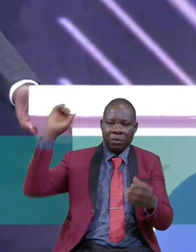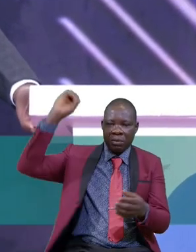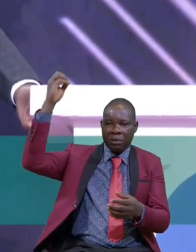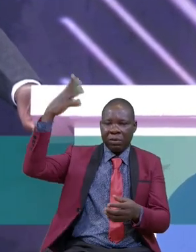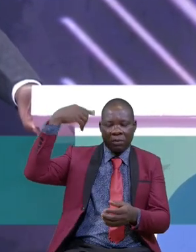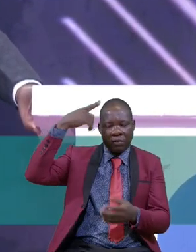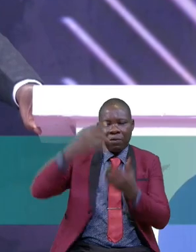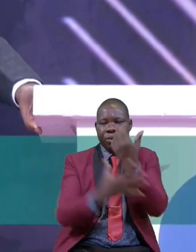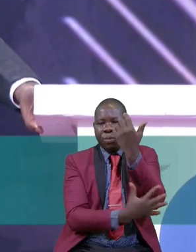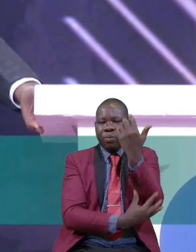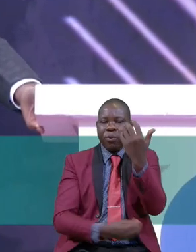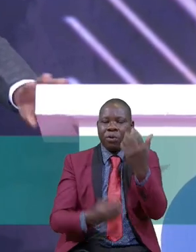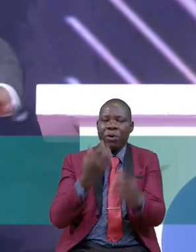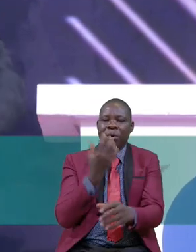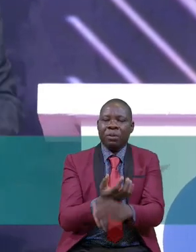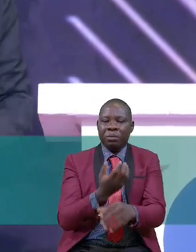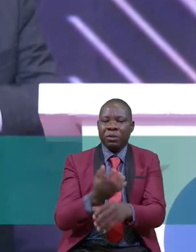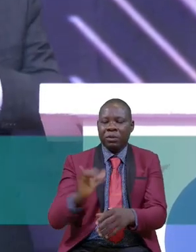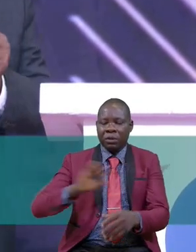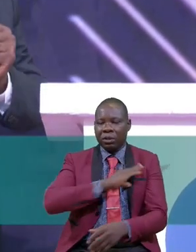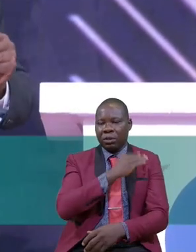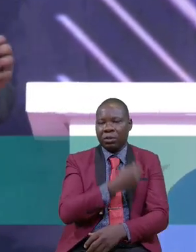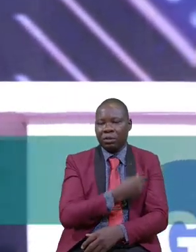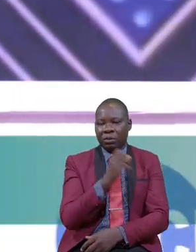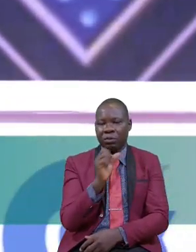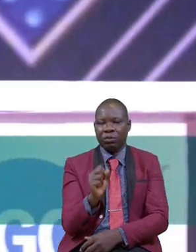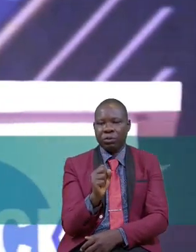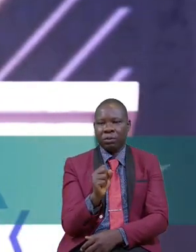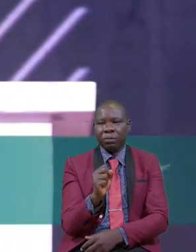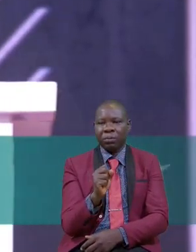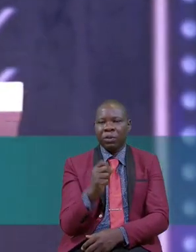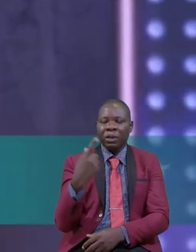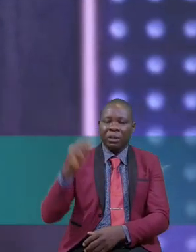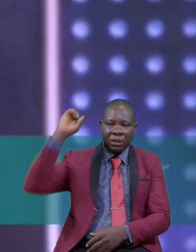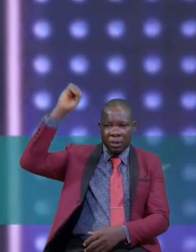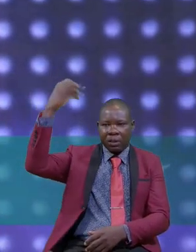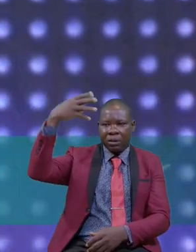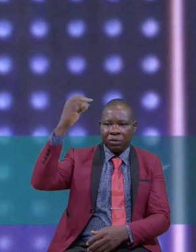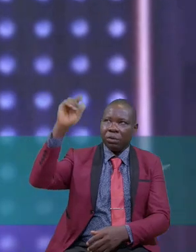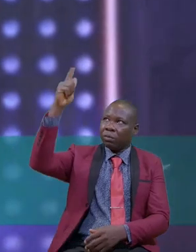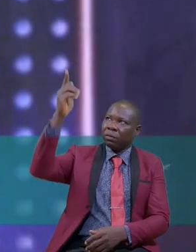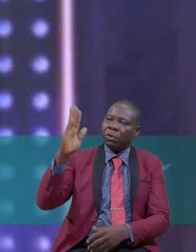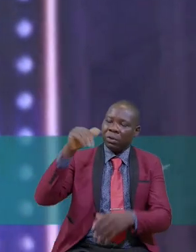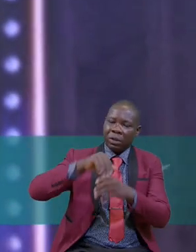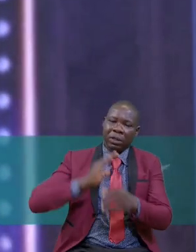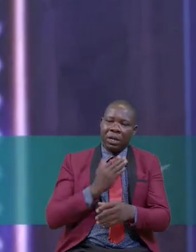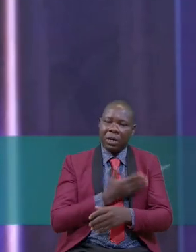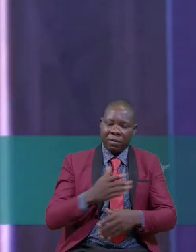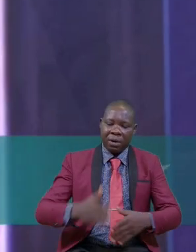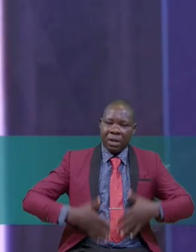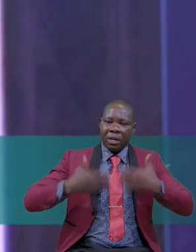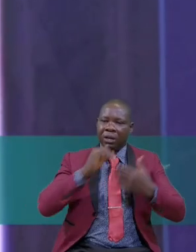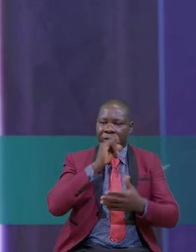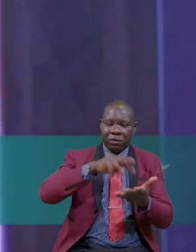pour les âmes pauvres et suppliantes. The grace of God in our lives is purposeful. Ciblée.